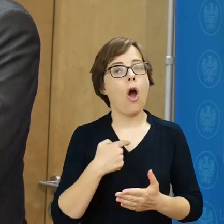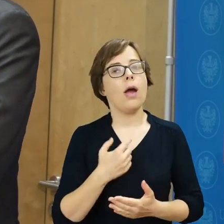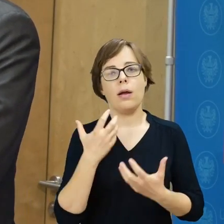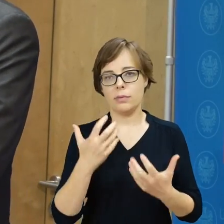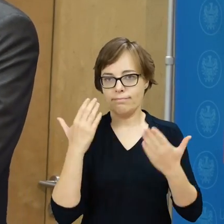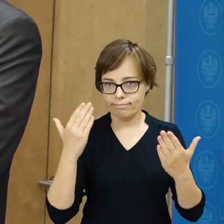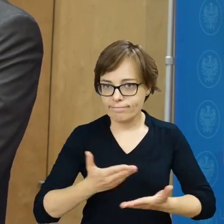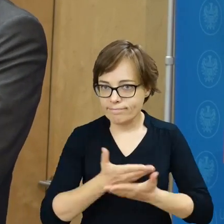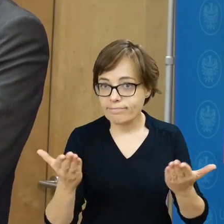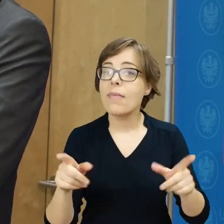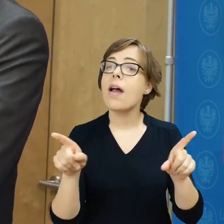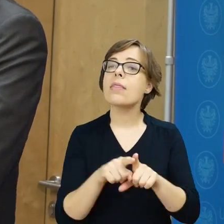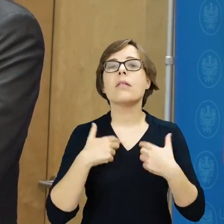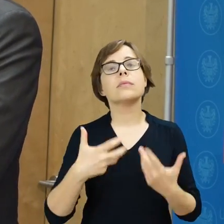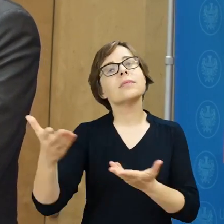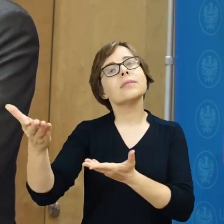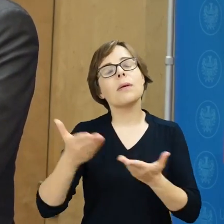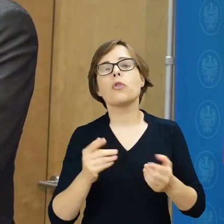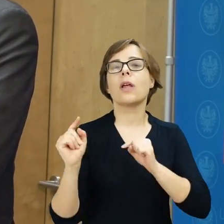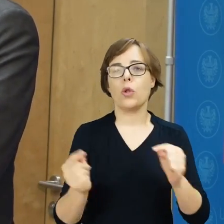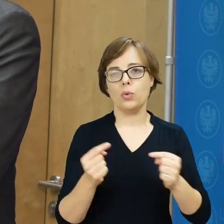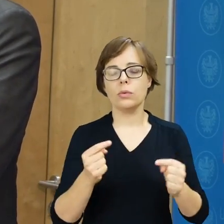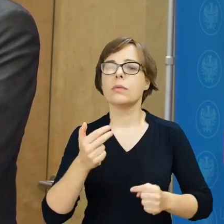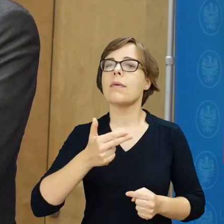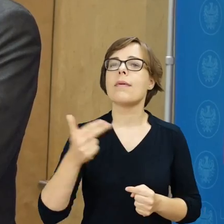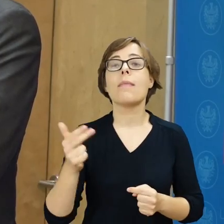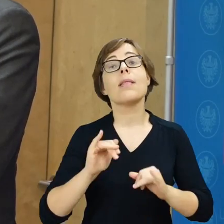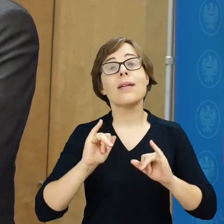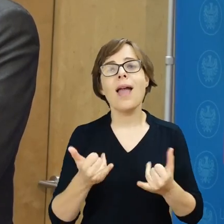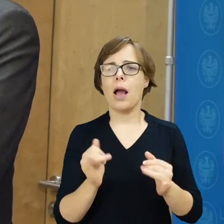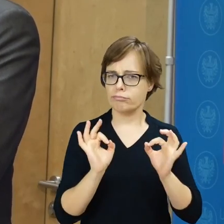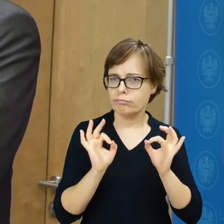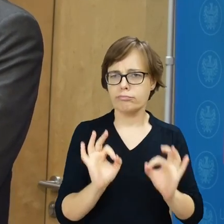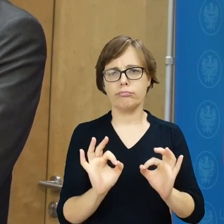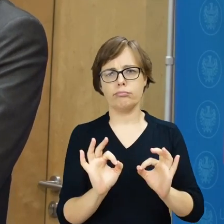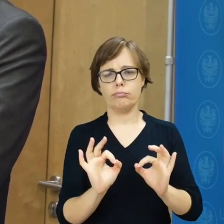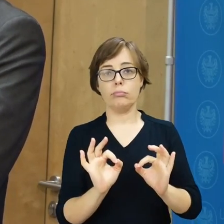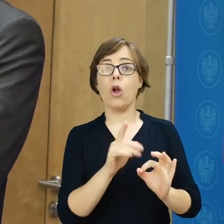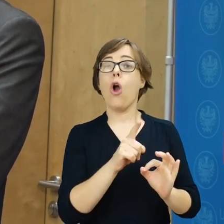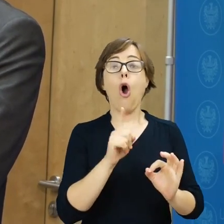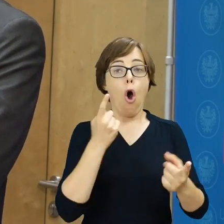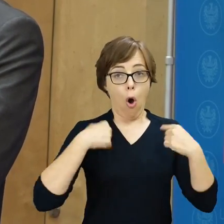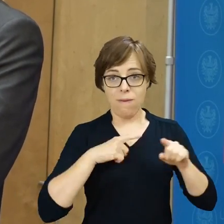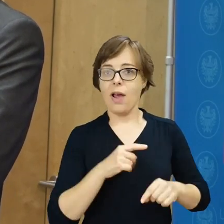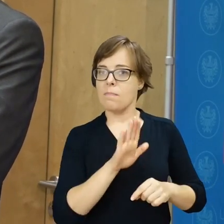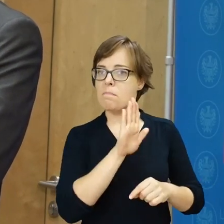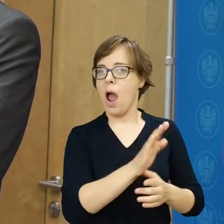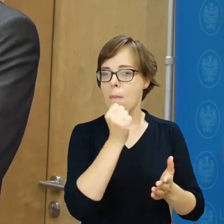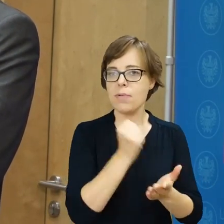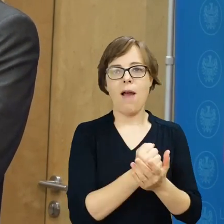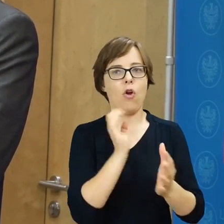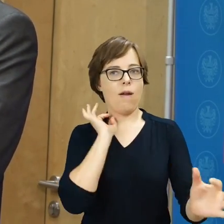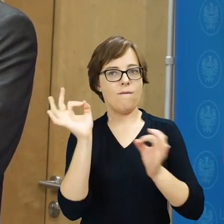do dyskusji na temat, jak skutecznie chronić obywatelskie prawo do ochrony informacji w postępowaniu zarówno sądowym,